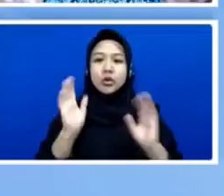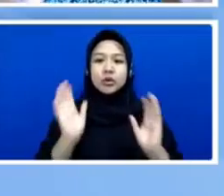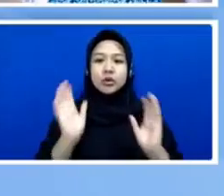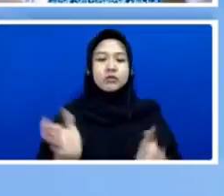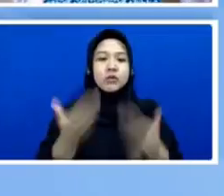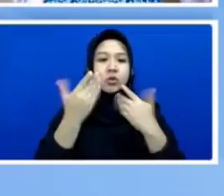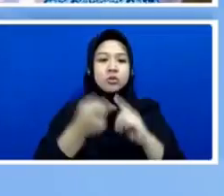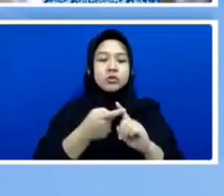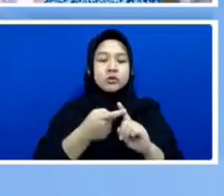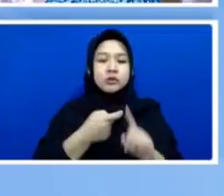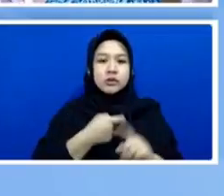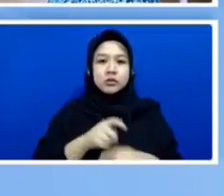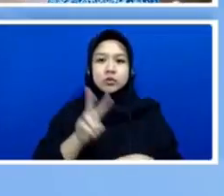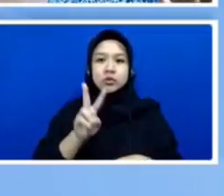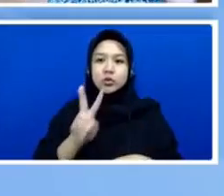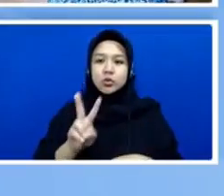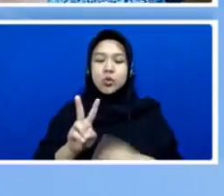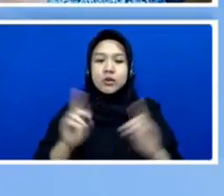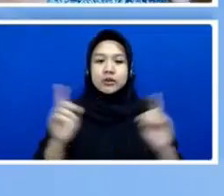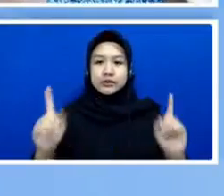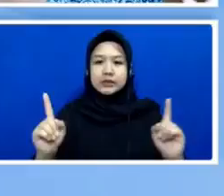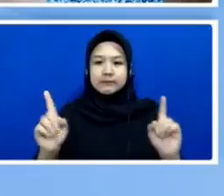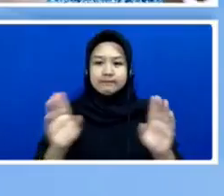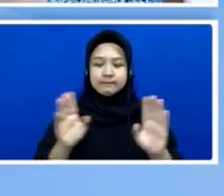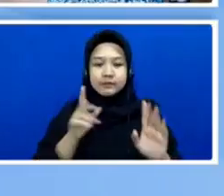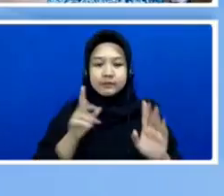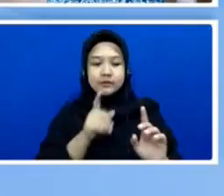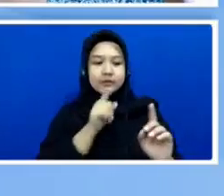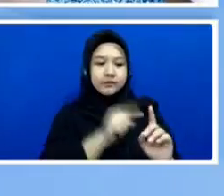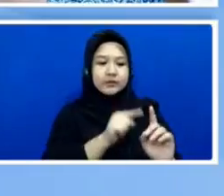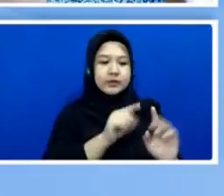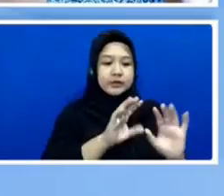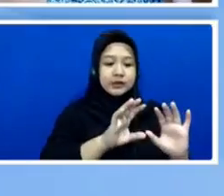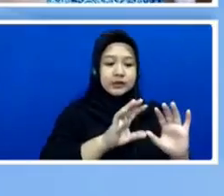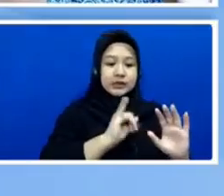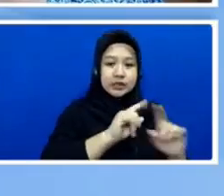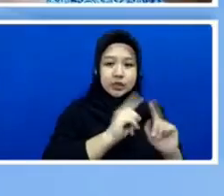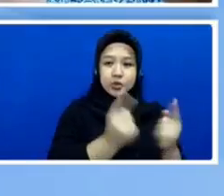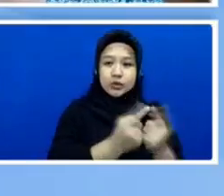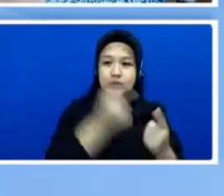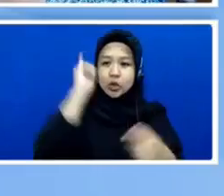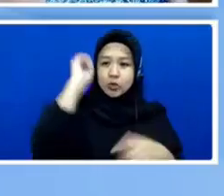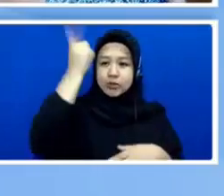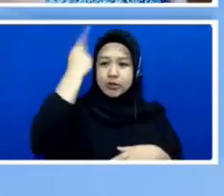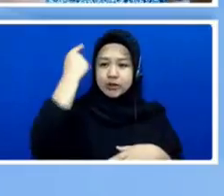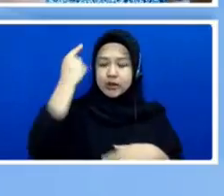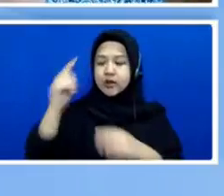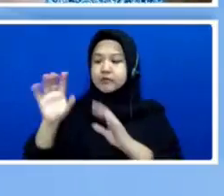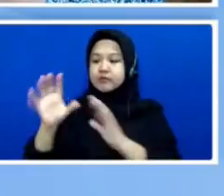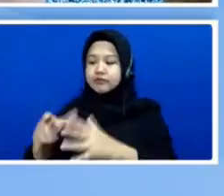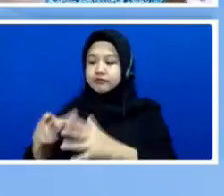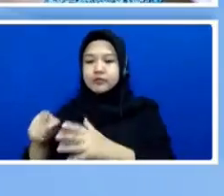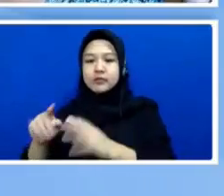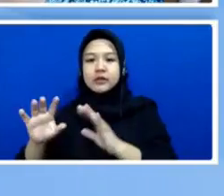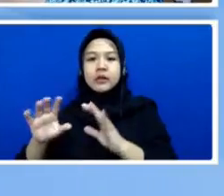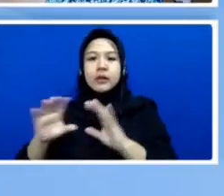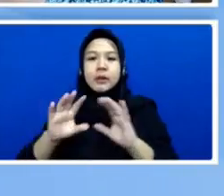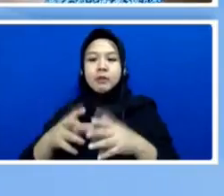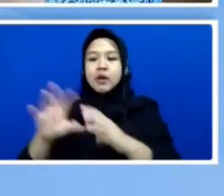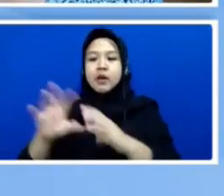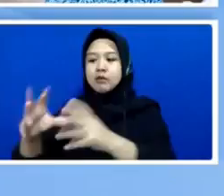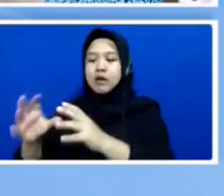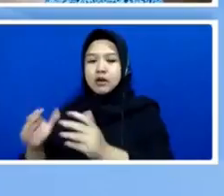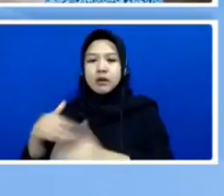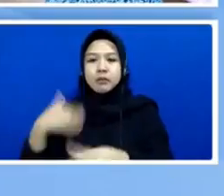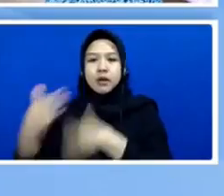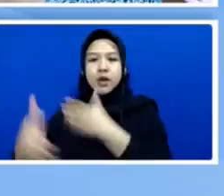dari dua sisi. Pertama dari institusi, yaitu pemerintah, lalu kemudian badan-badan